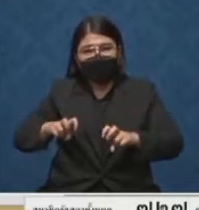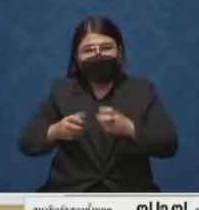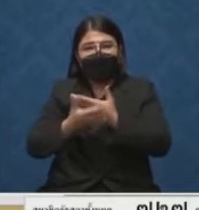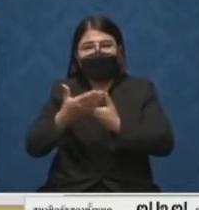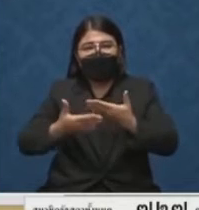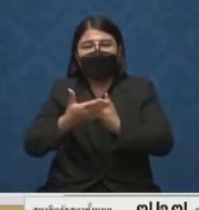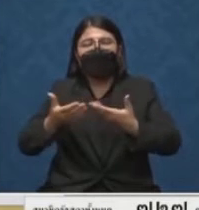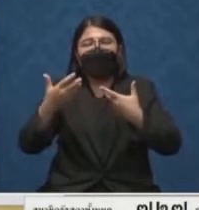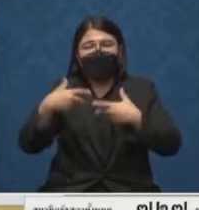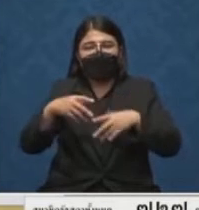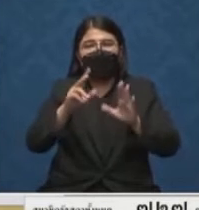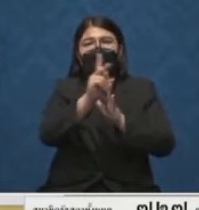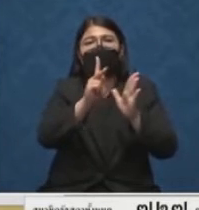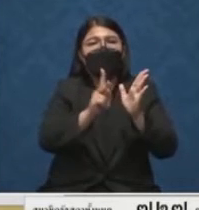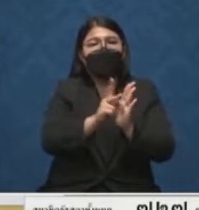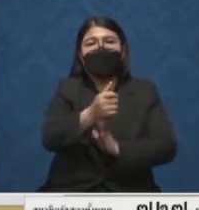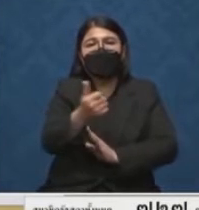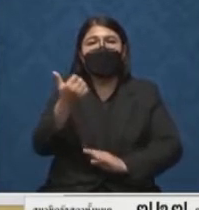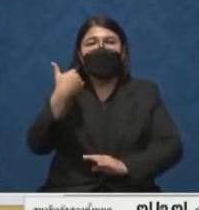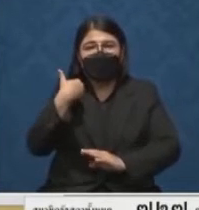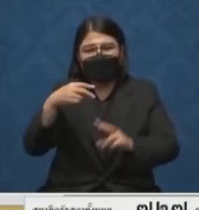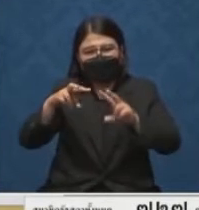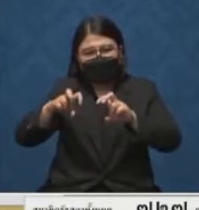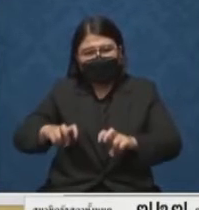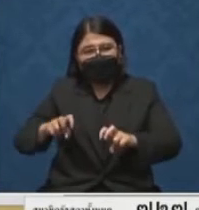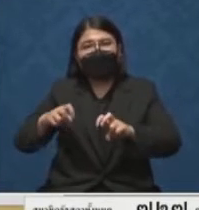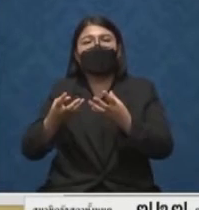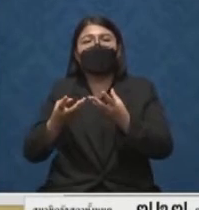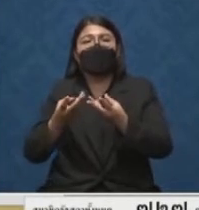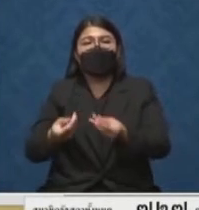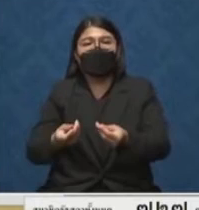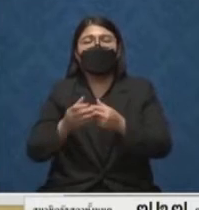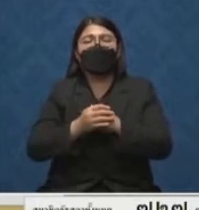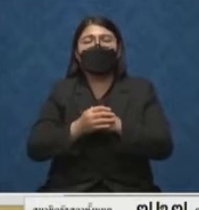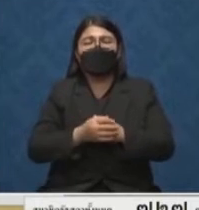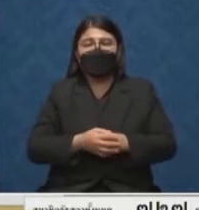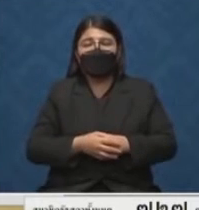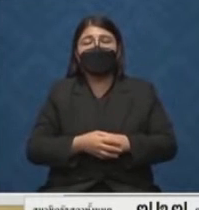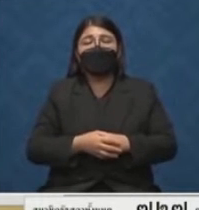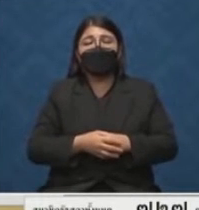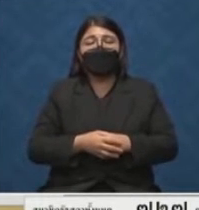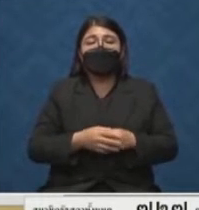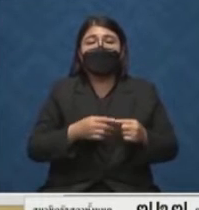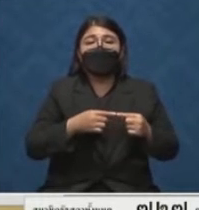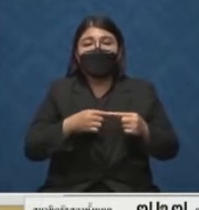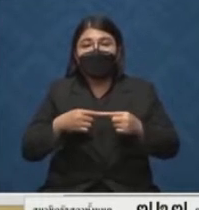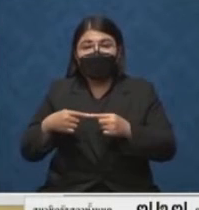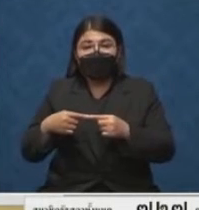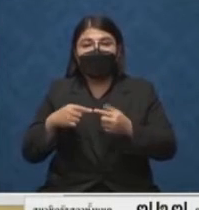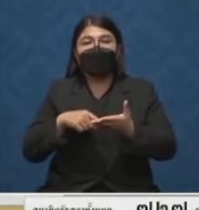กonic'กมนูน และคนหมายอื่น ได้ศึกษาด้วยลเอีด ต่ลันนเทพัผมไป